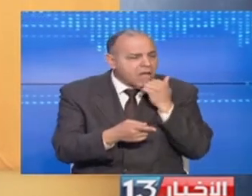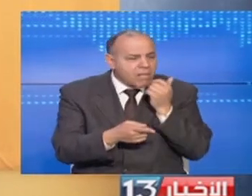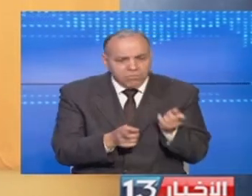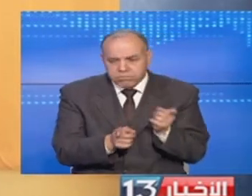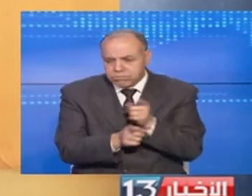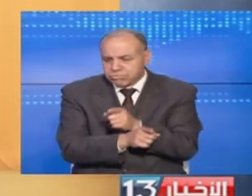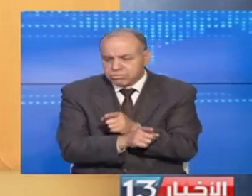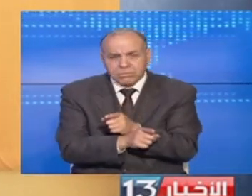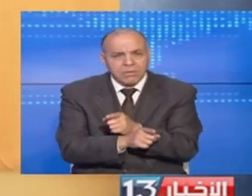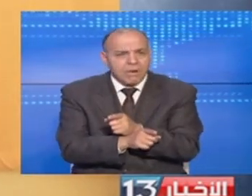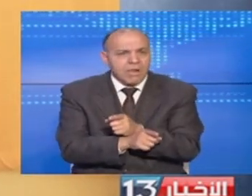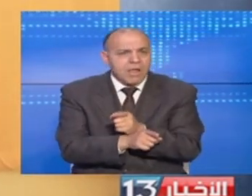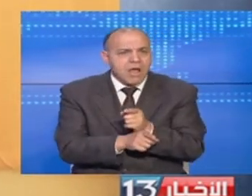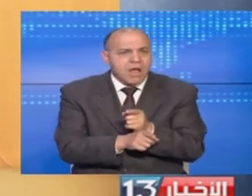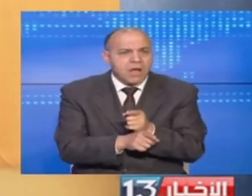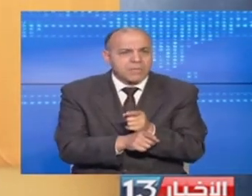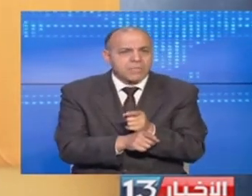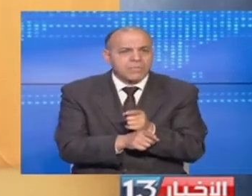وقع